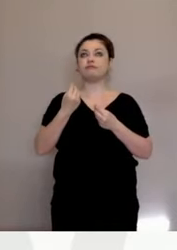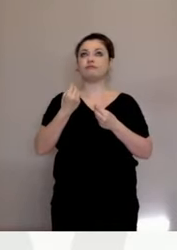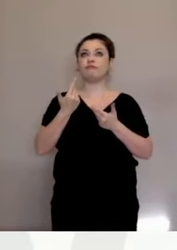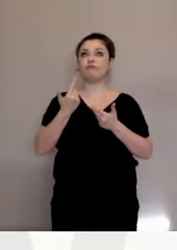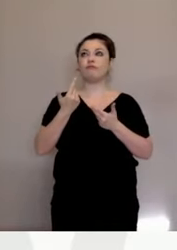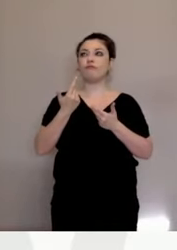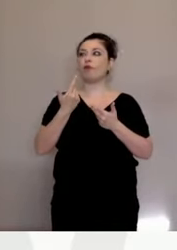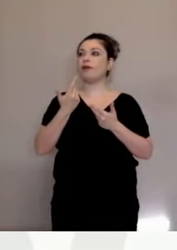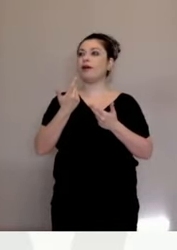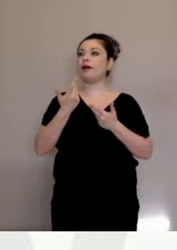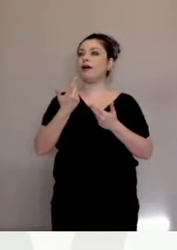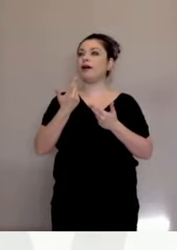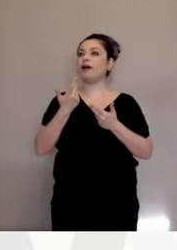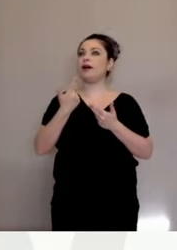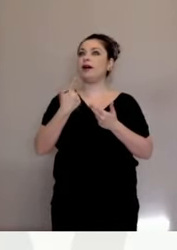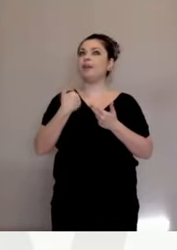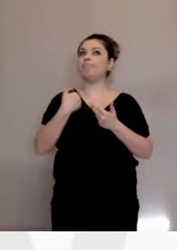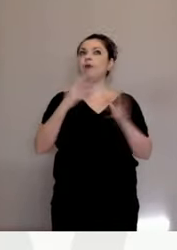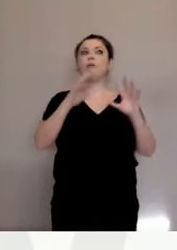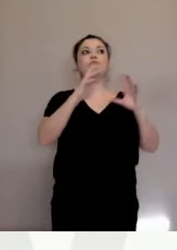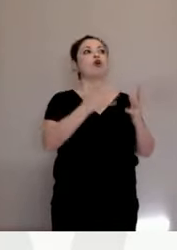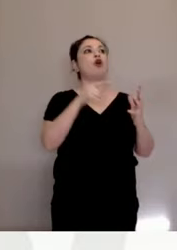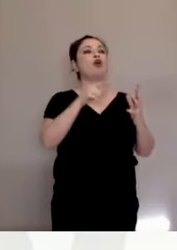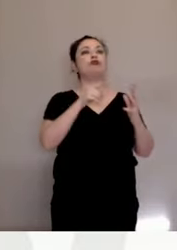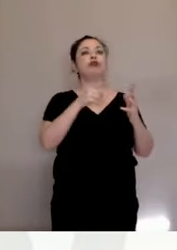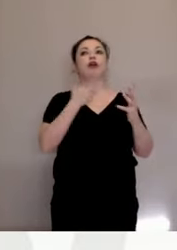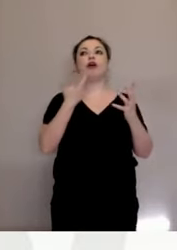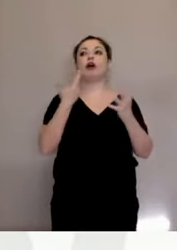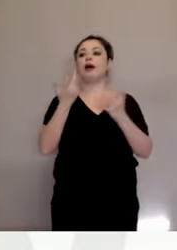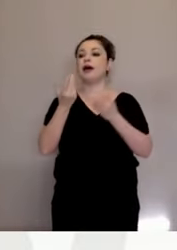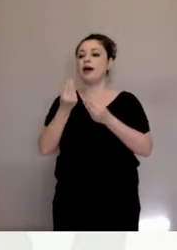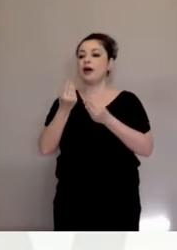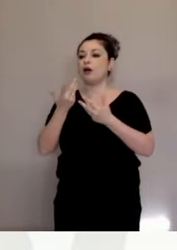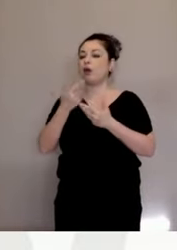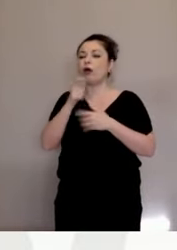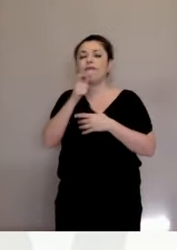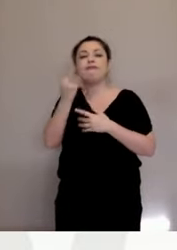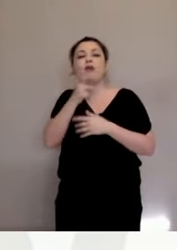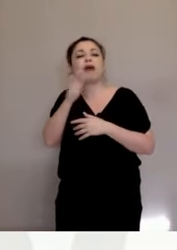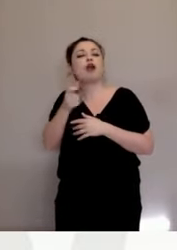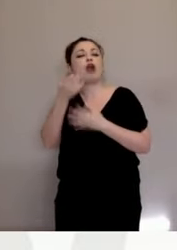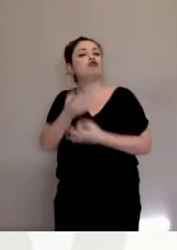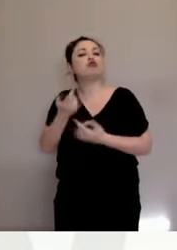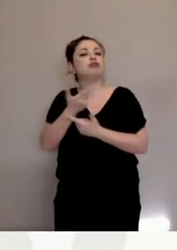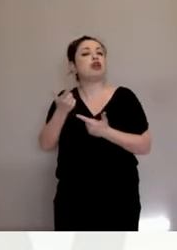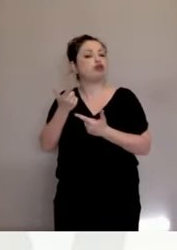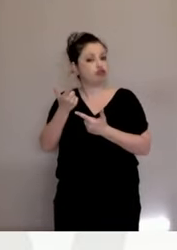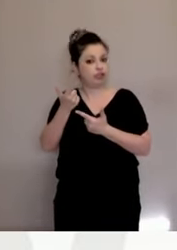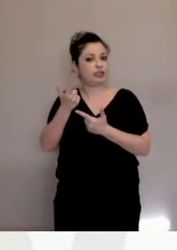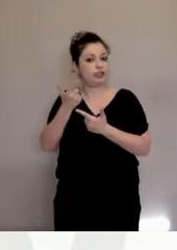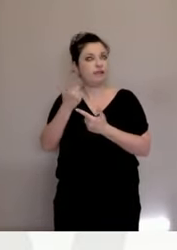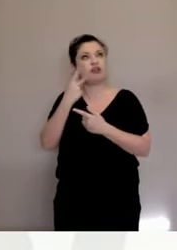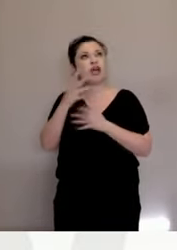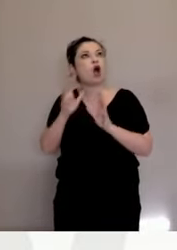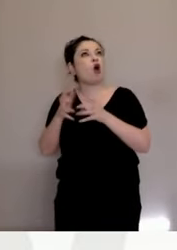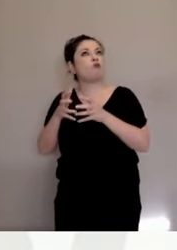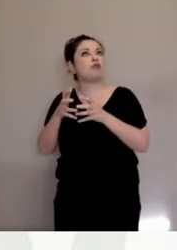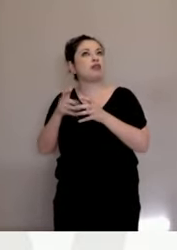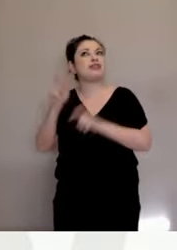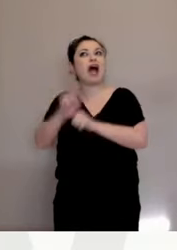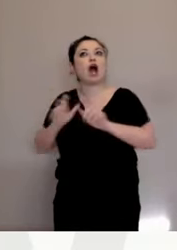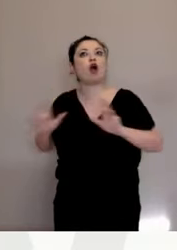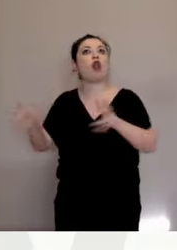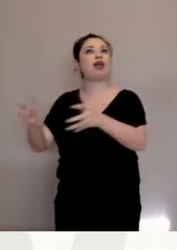d'una cosa, forse per quella non abbiamo una parola giusta, comunità,